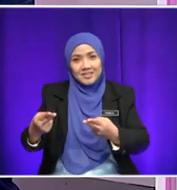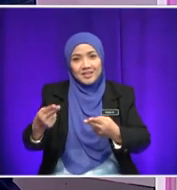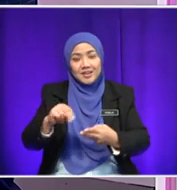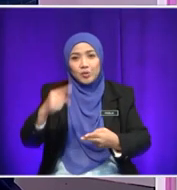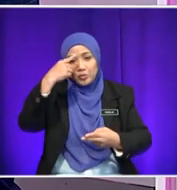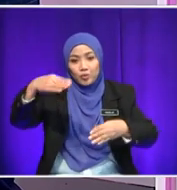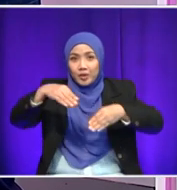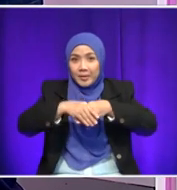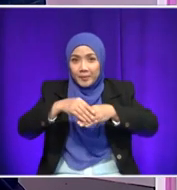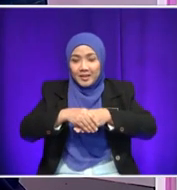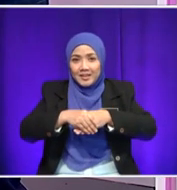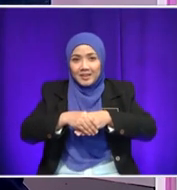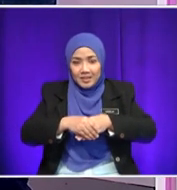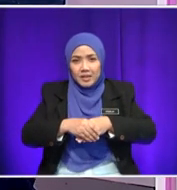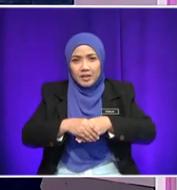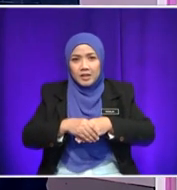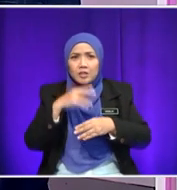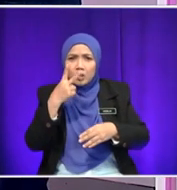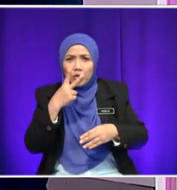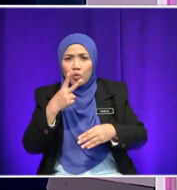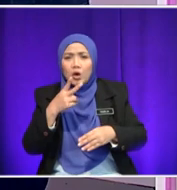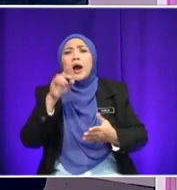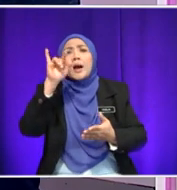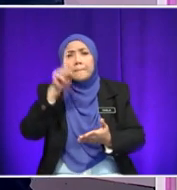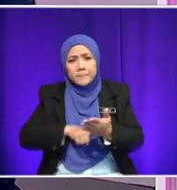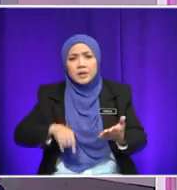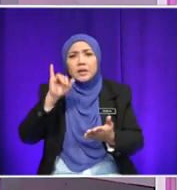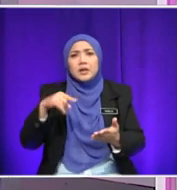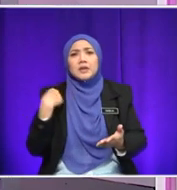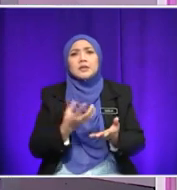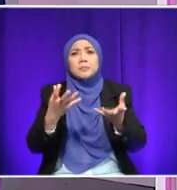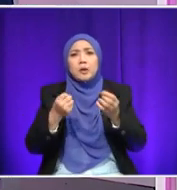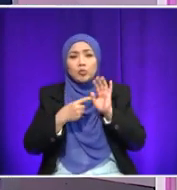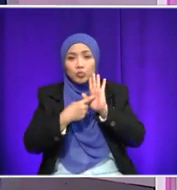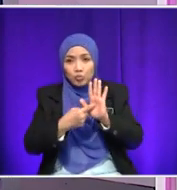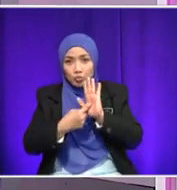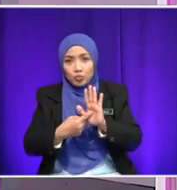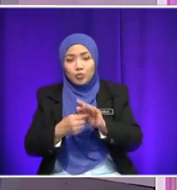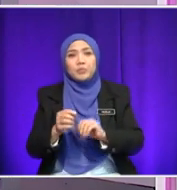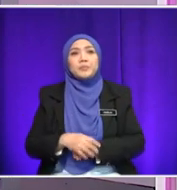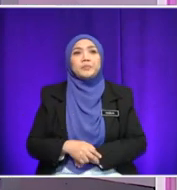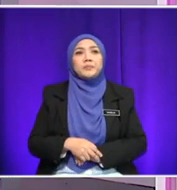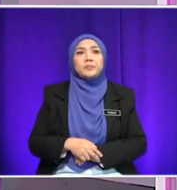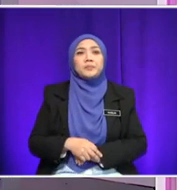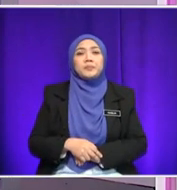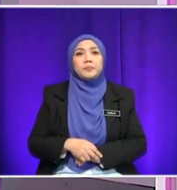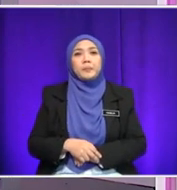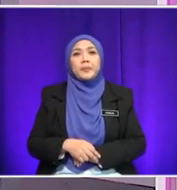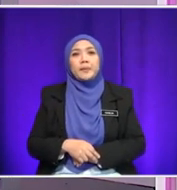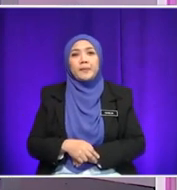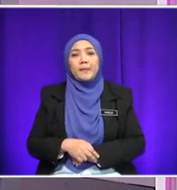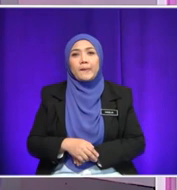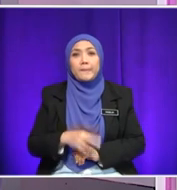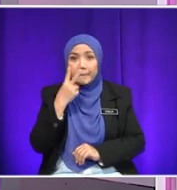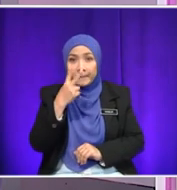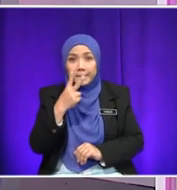lain dia bergantung kepada apa yang kita mau pamerkan dan apabila kita lihat ini bisa gambar ini Oke pertama ini adalah dua